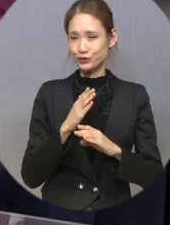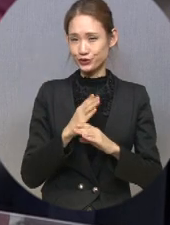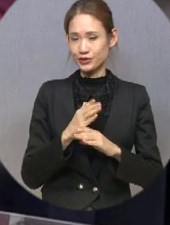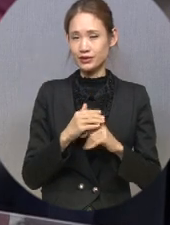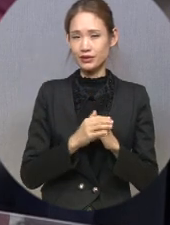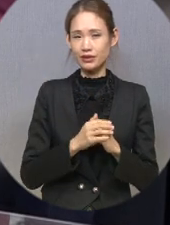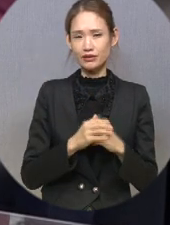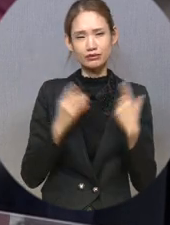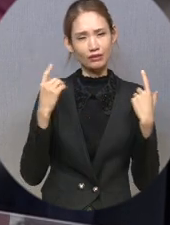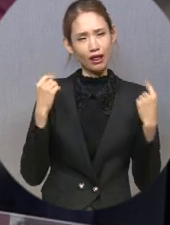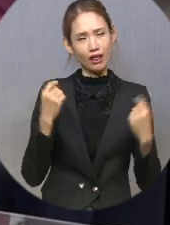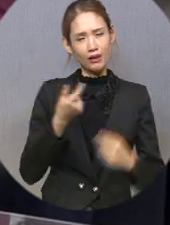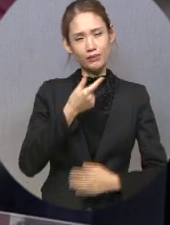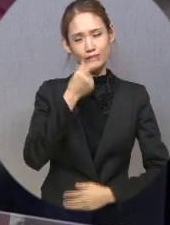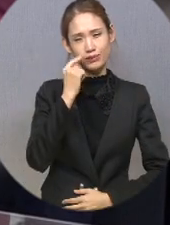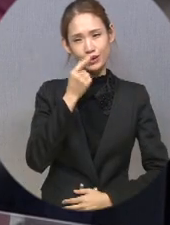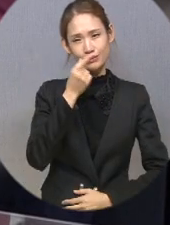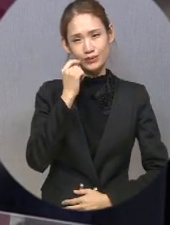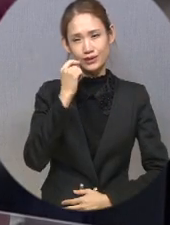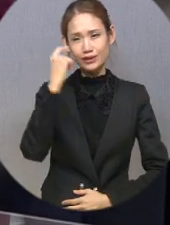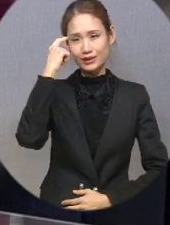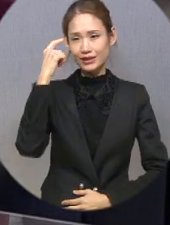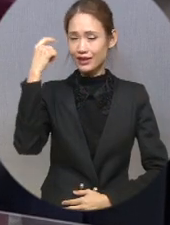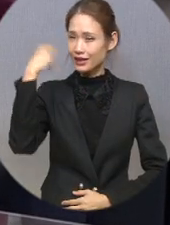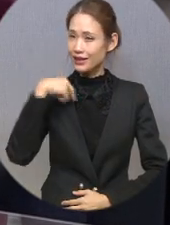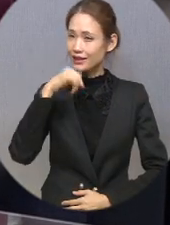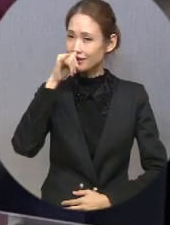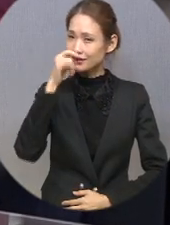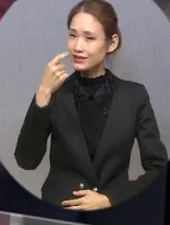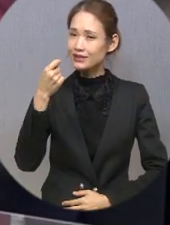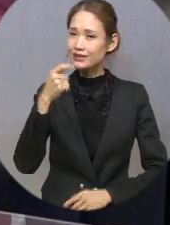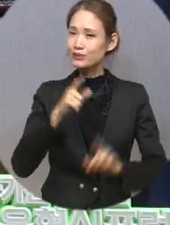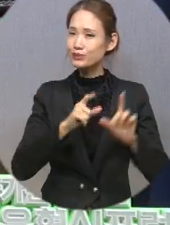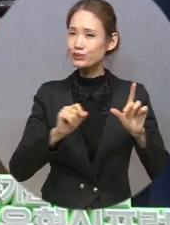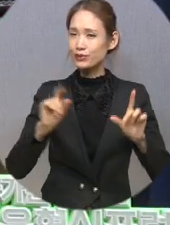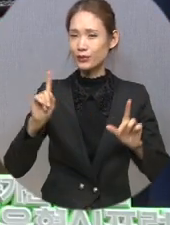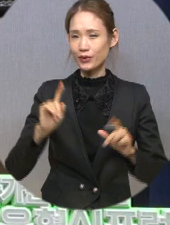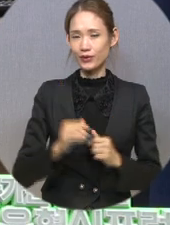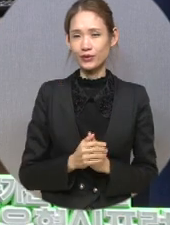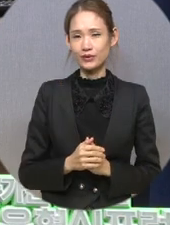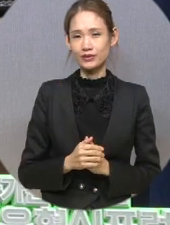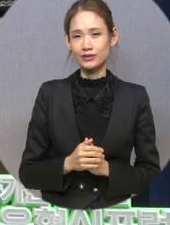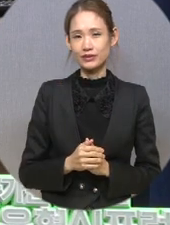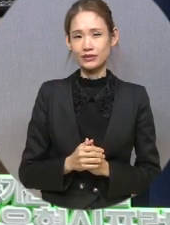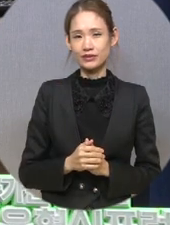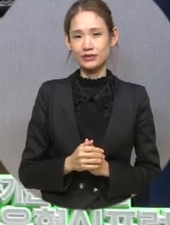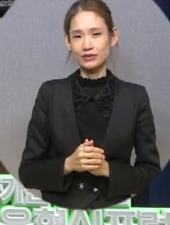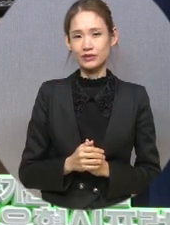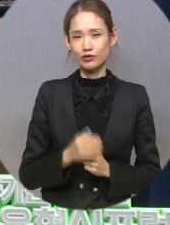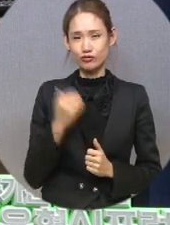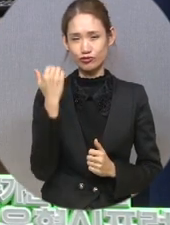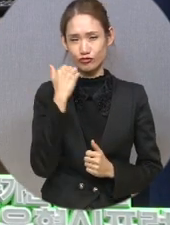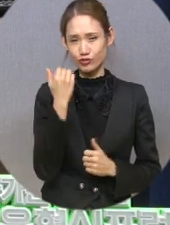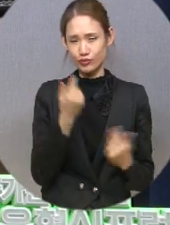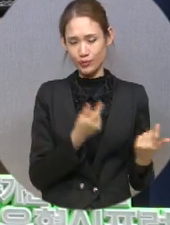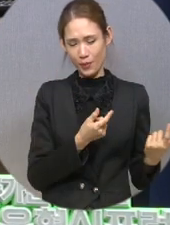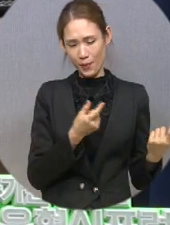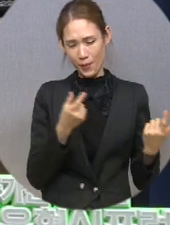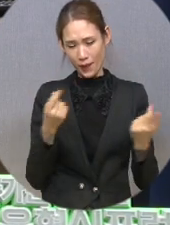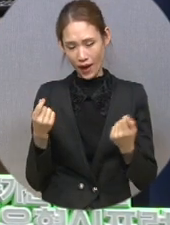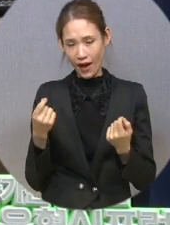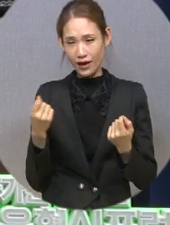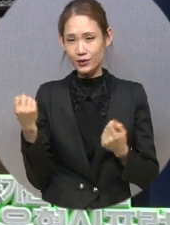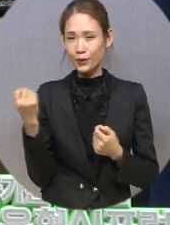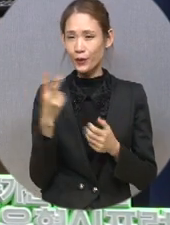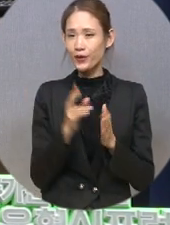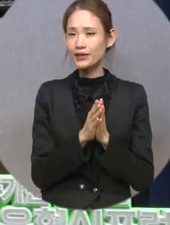미흡하다는 말씀이 그 말씀 속에 녹아 있네요. 예, 그렇습니다. 어떤 부분이 예. 있을까요? 뭐, 누구나 다, 시작할